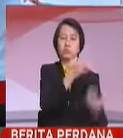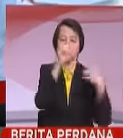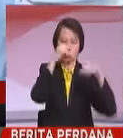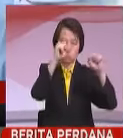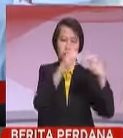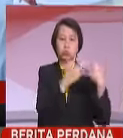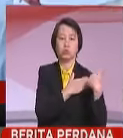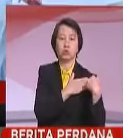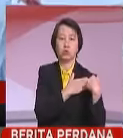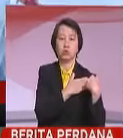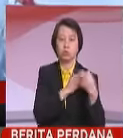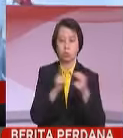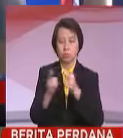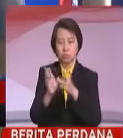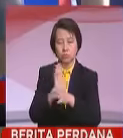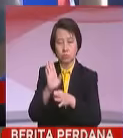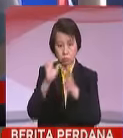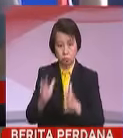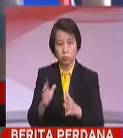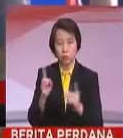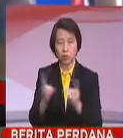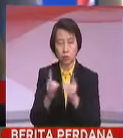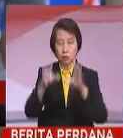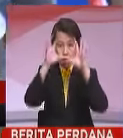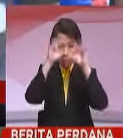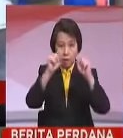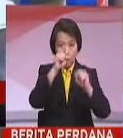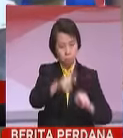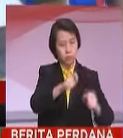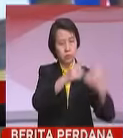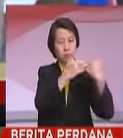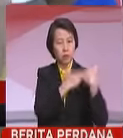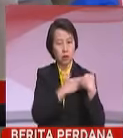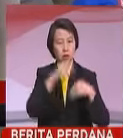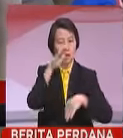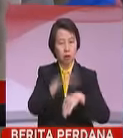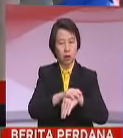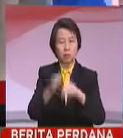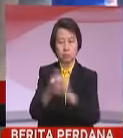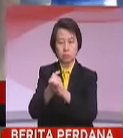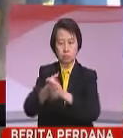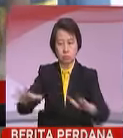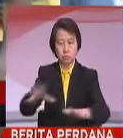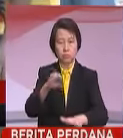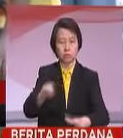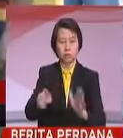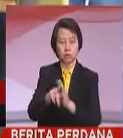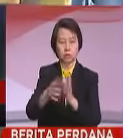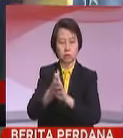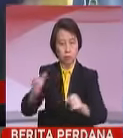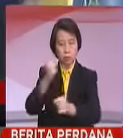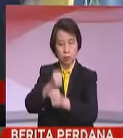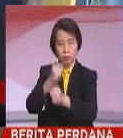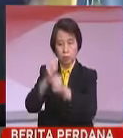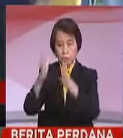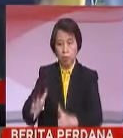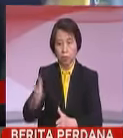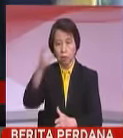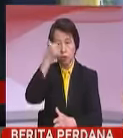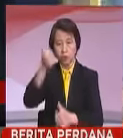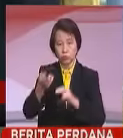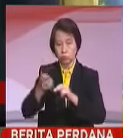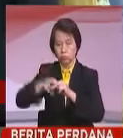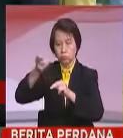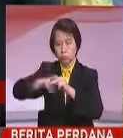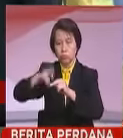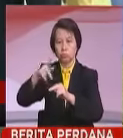seorang usahawan yang ditemubual berkata majikan perlu bertanggungjawab atas keselamatan dan kesihatan pekerja berikutan